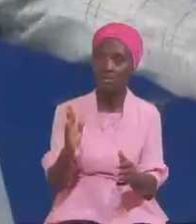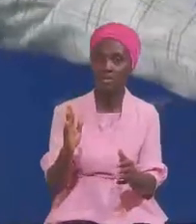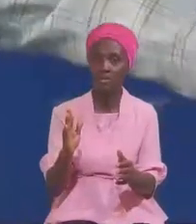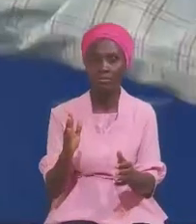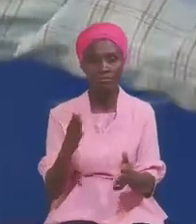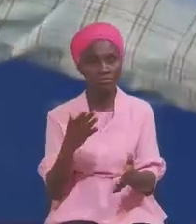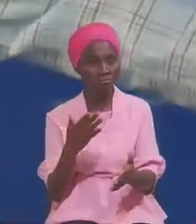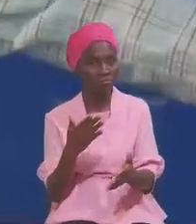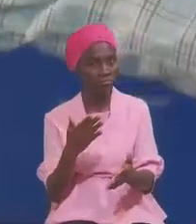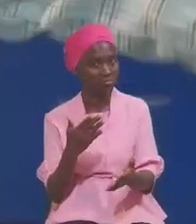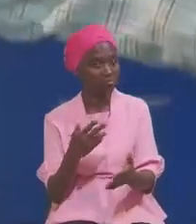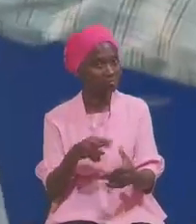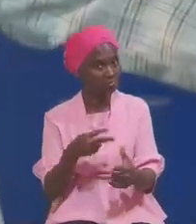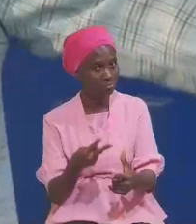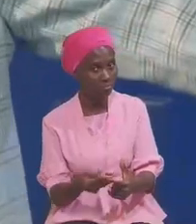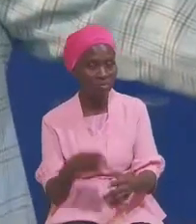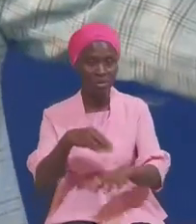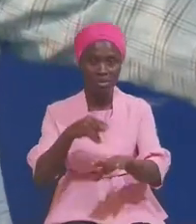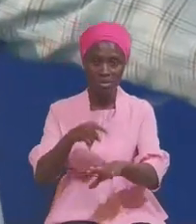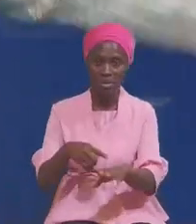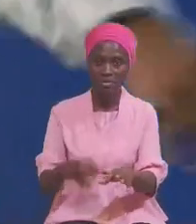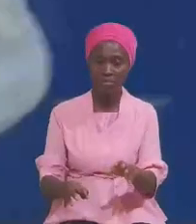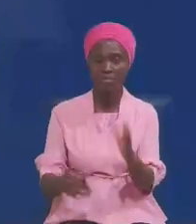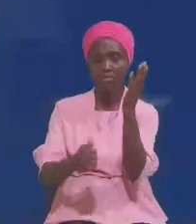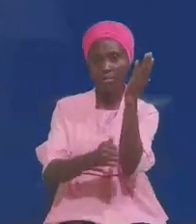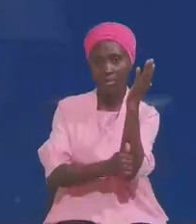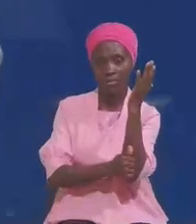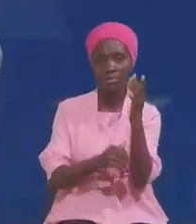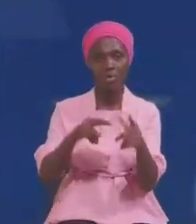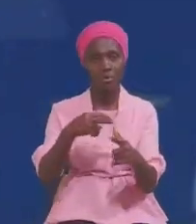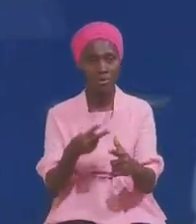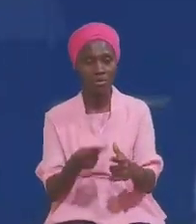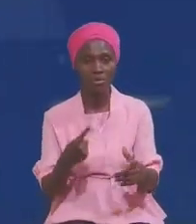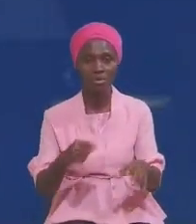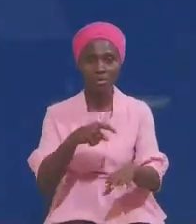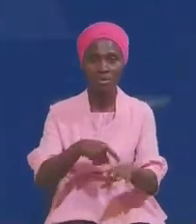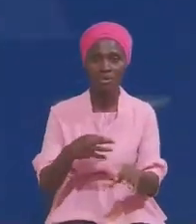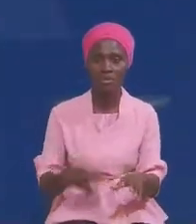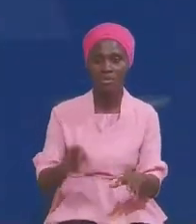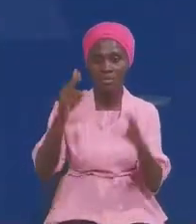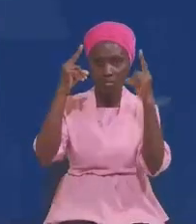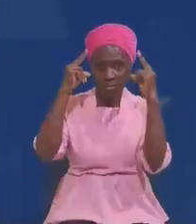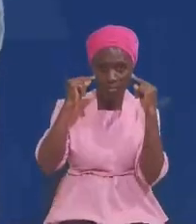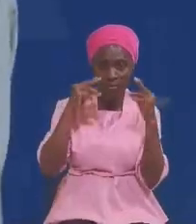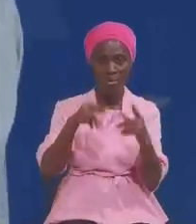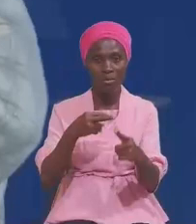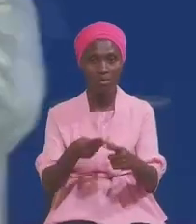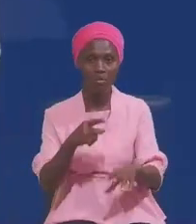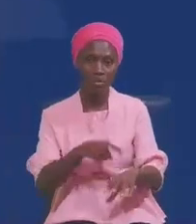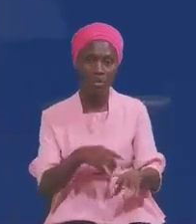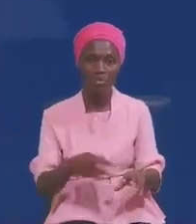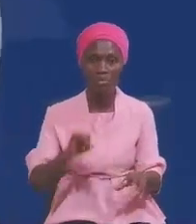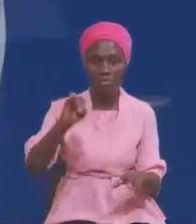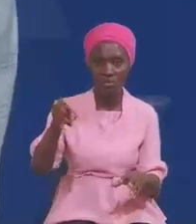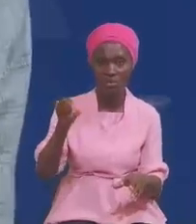soit au temps d'Abraham, ou à l'époque de Moïse, ou à l'heure de Josué,